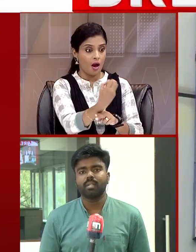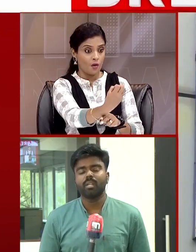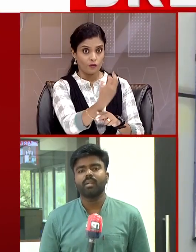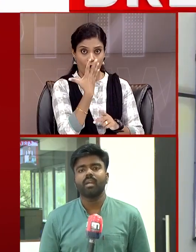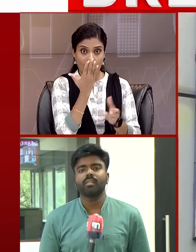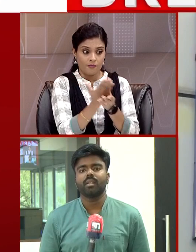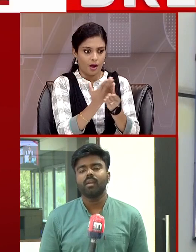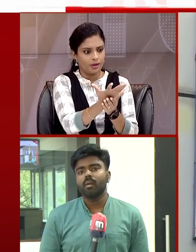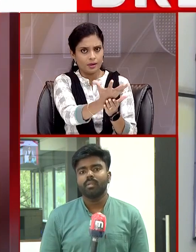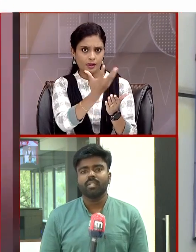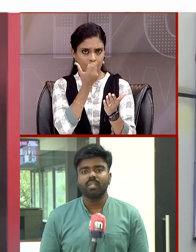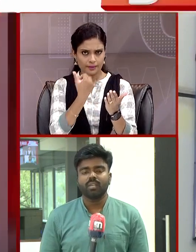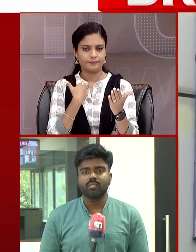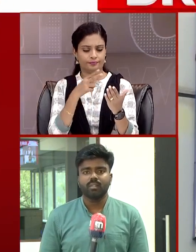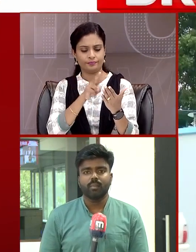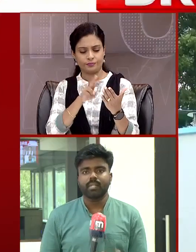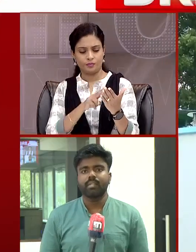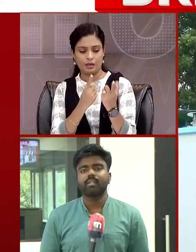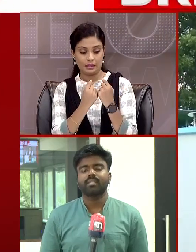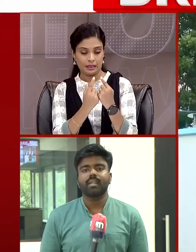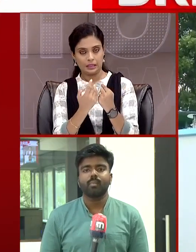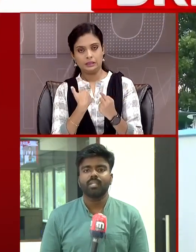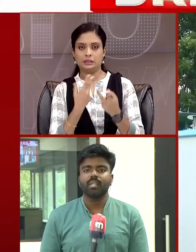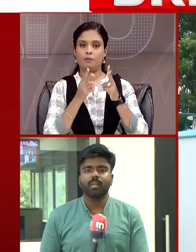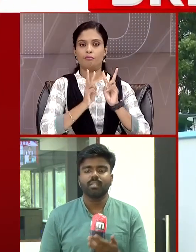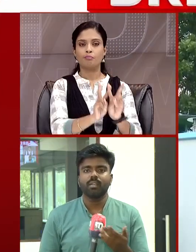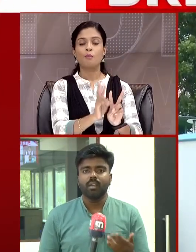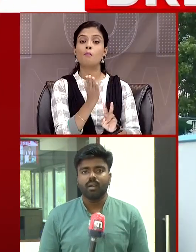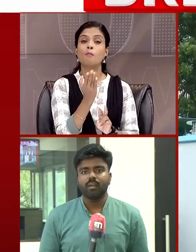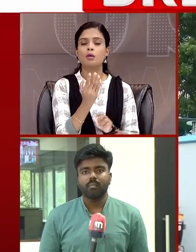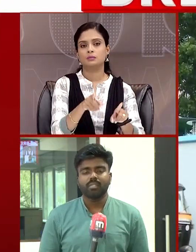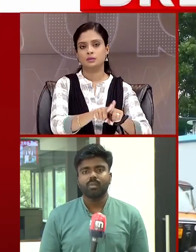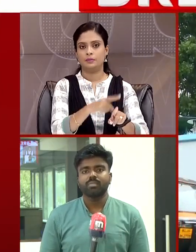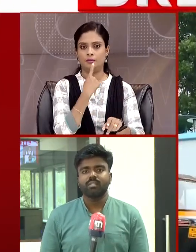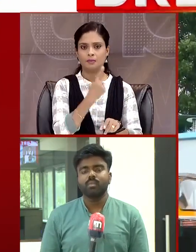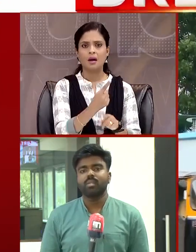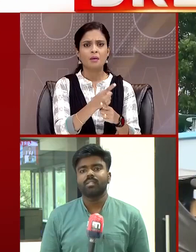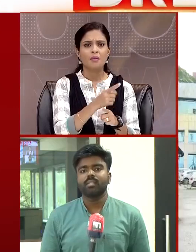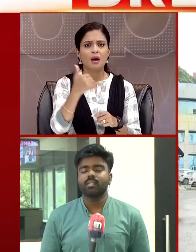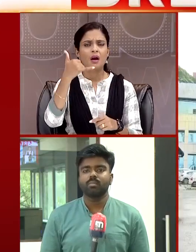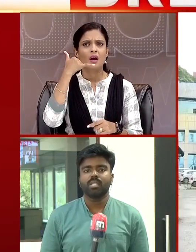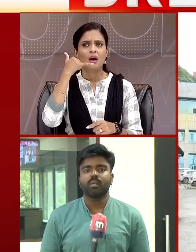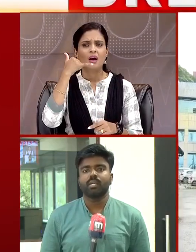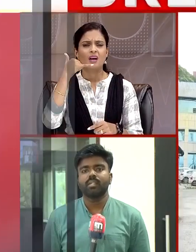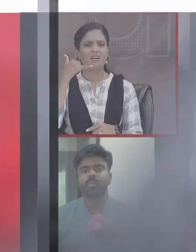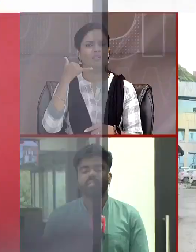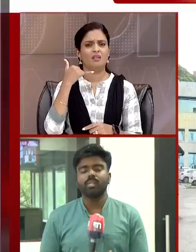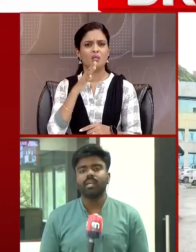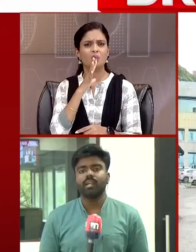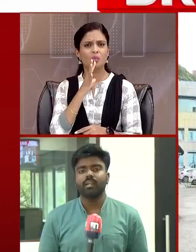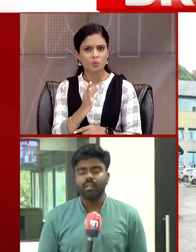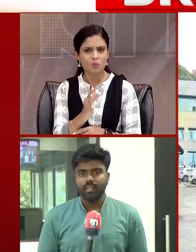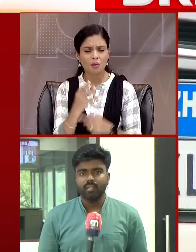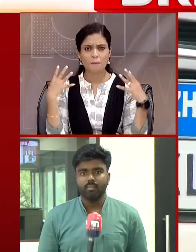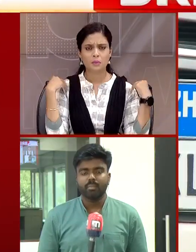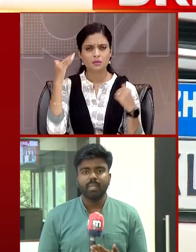മാത്രം മറുപടി പറയാമെന്നാണ് മന്ത്രി വി എൻ വാസവൻ പറഞ്ഞത്. അത് കേട്ടപ്പോൾ തന്നെ നമുക്കത് അത്രത്തോളം സത്യമുണ്ട് എന്ന രീതിയിൽ സംശയങ്ങളുണ്ടായിരുന്നു. അതിന്